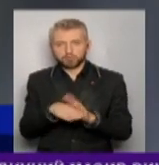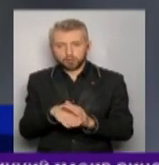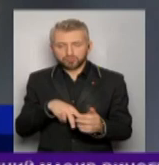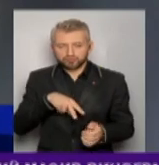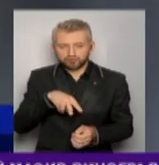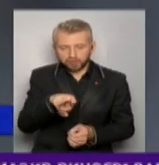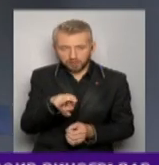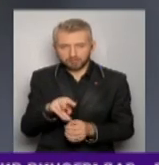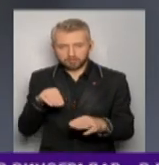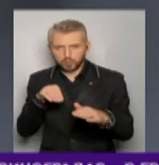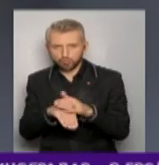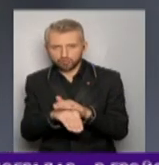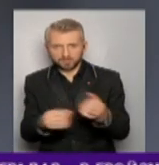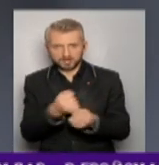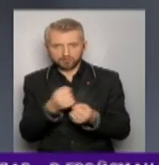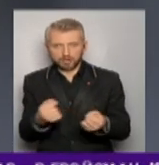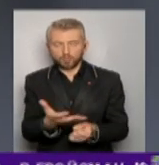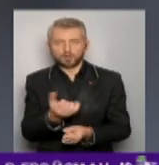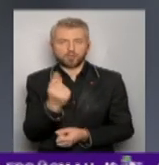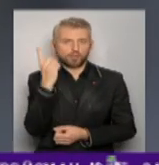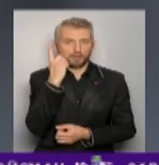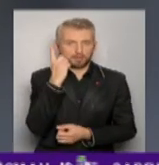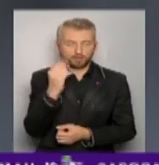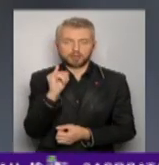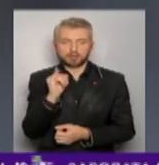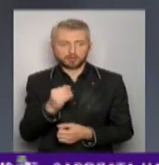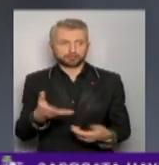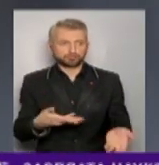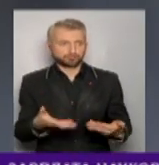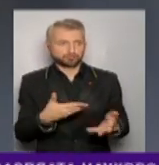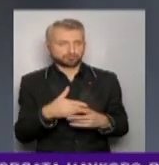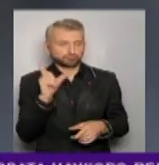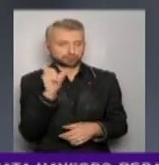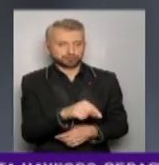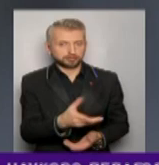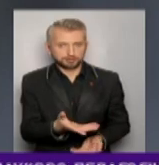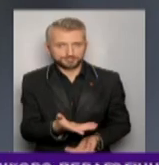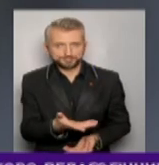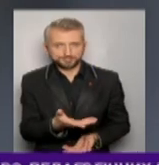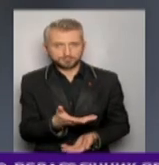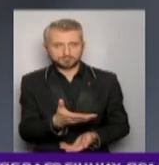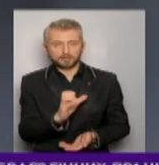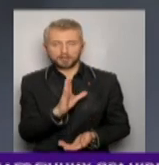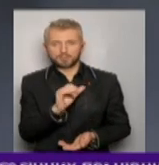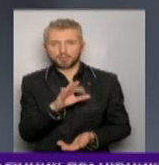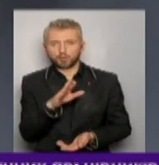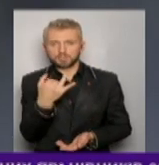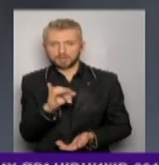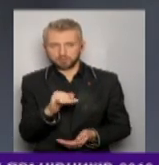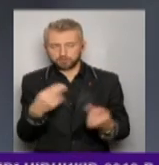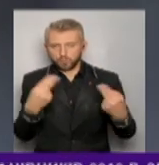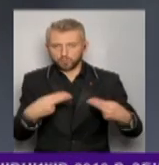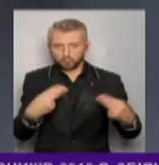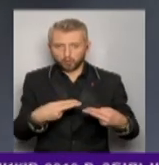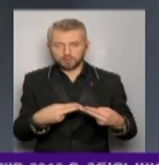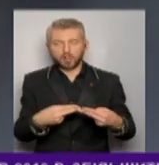положил взрывчатку, взял мобильный телефон и направился в сватовский блокпост.